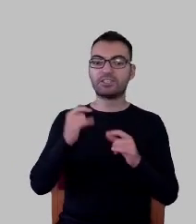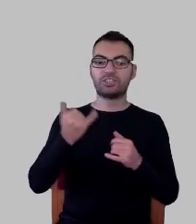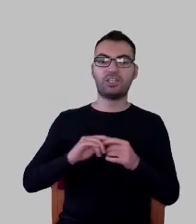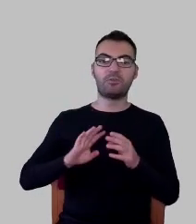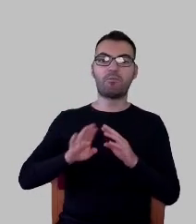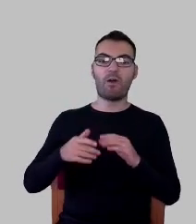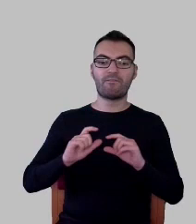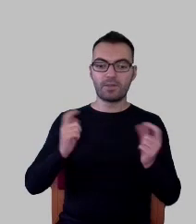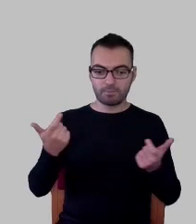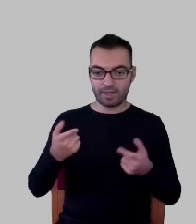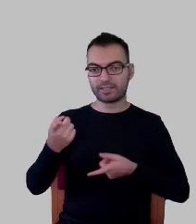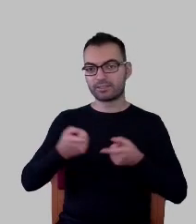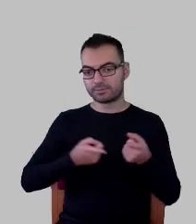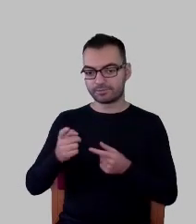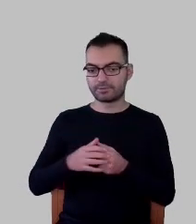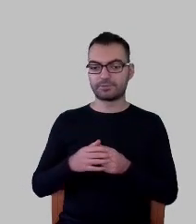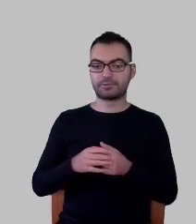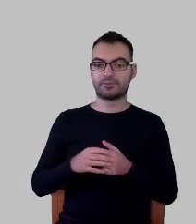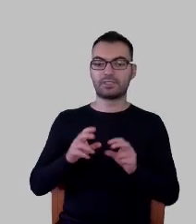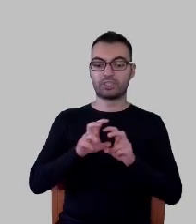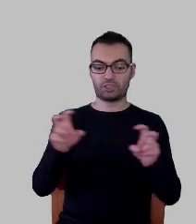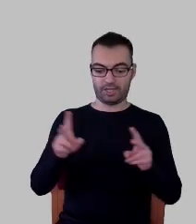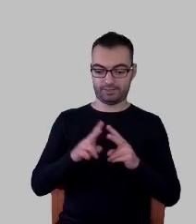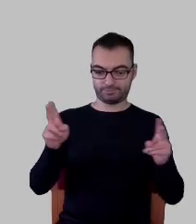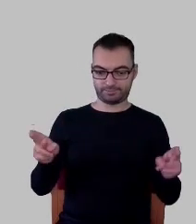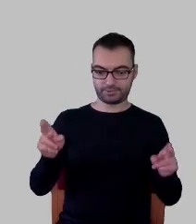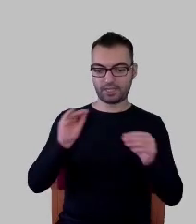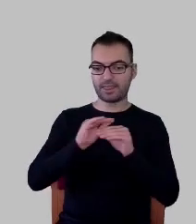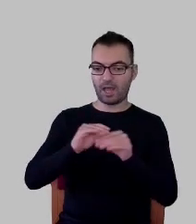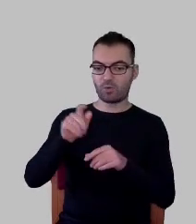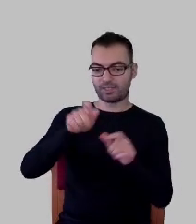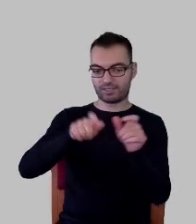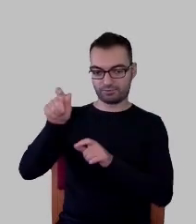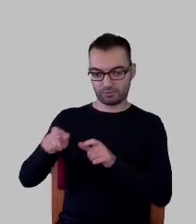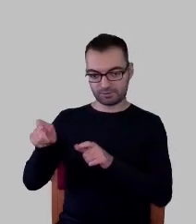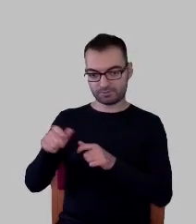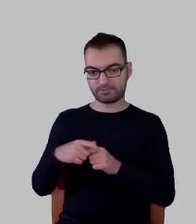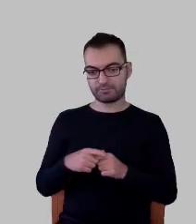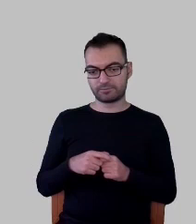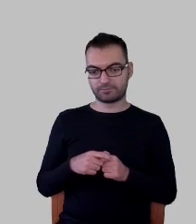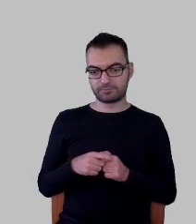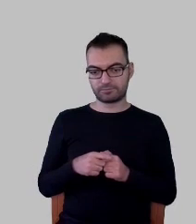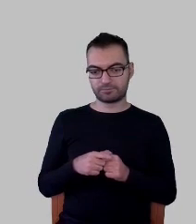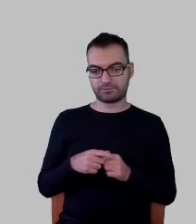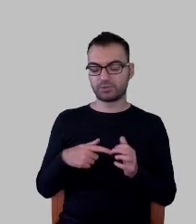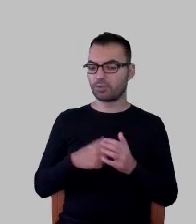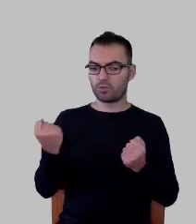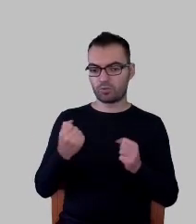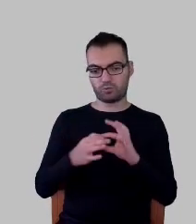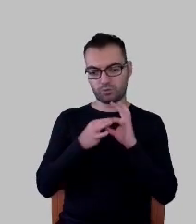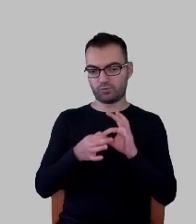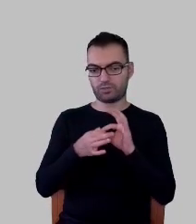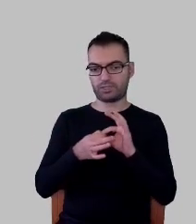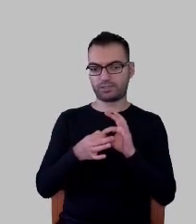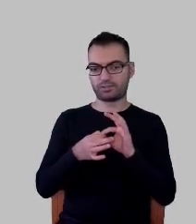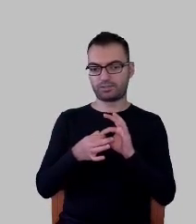po zabiegach chirurgicznych. Czas nauki w formie indywidualnego nauczania jest ściśle związany z